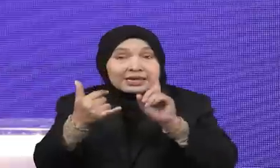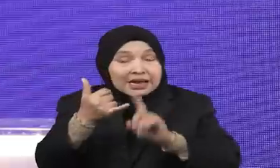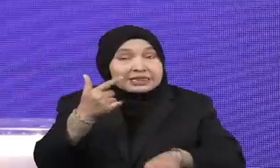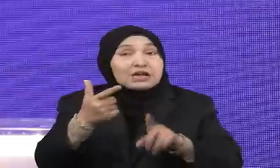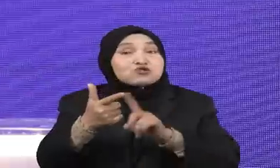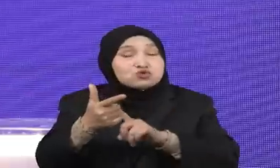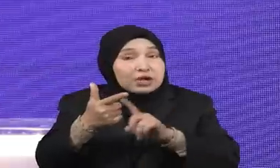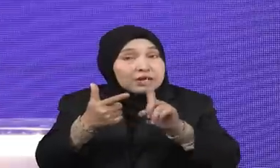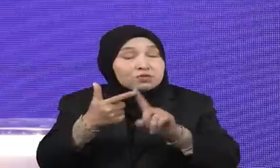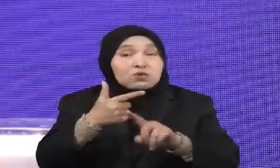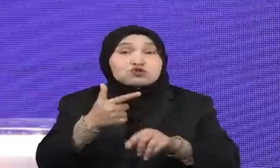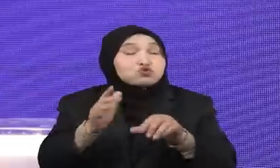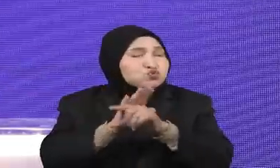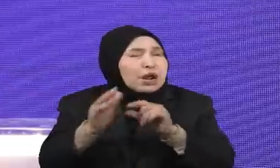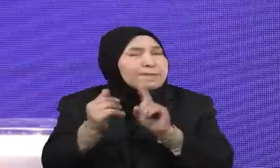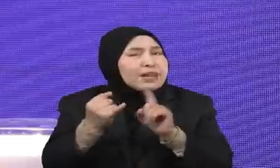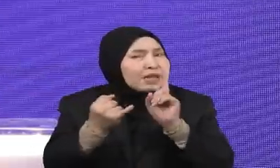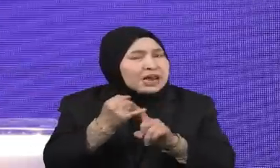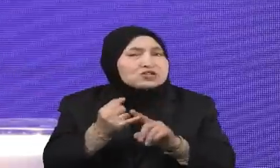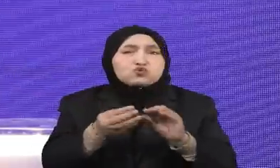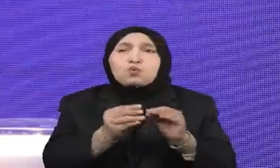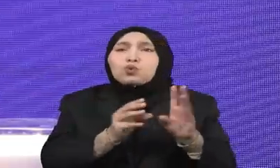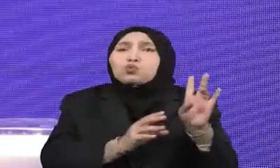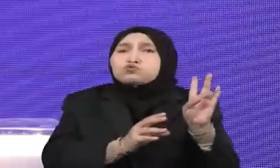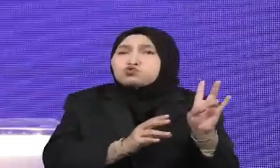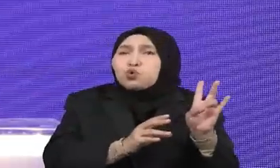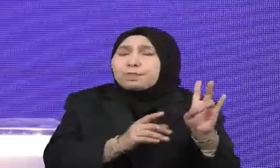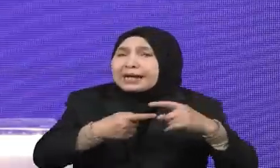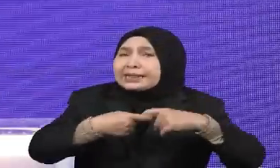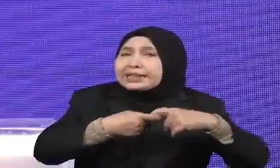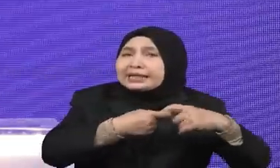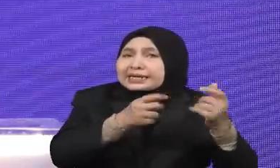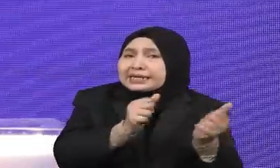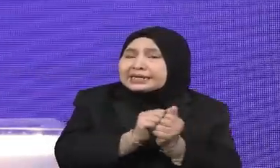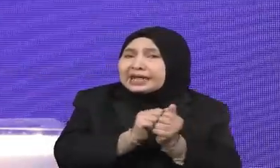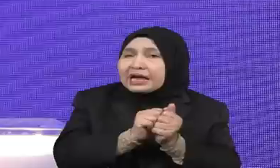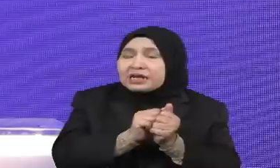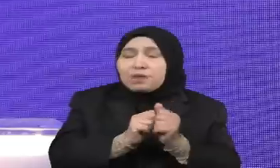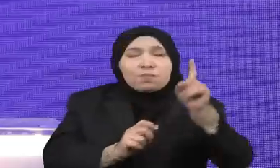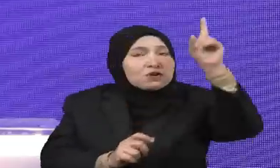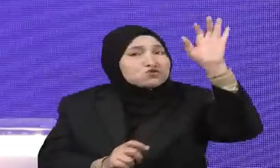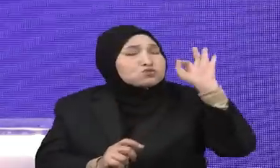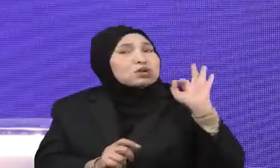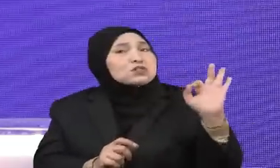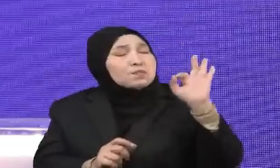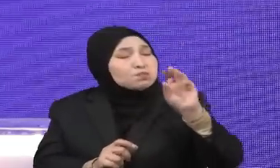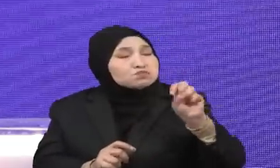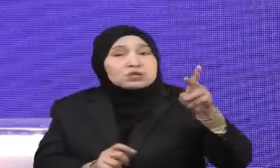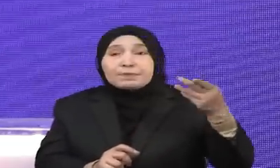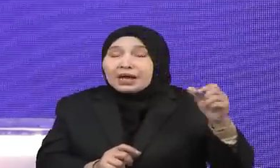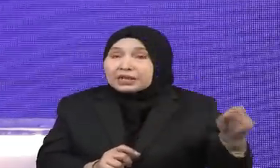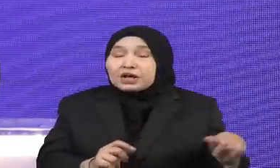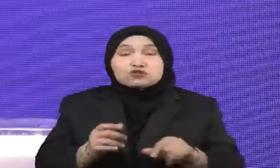dan surah paling ujung nomor 7 yang berkaitan dengan Subhanallah musabbihat ini adalah surah